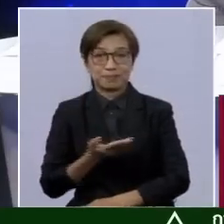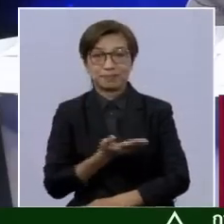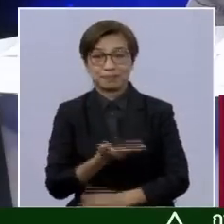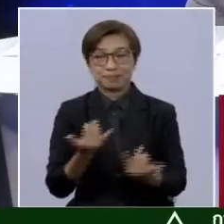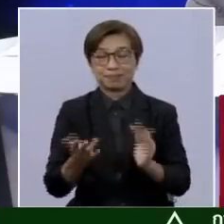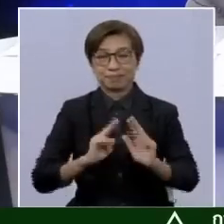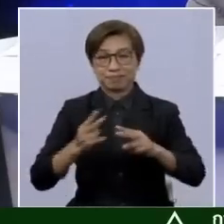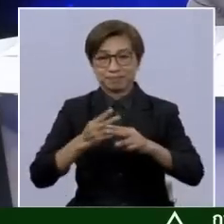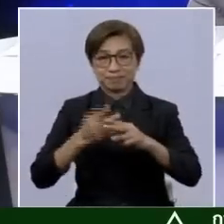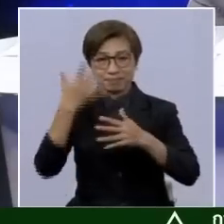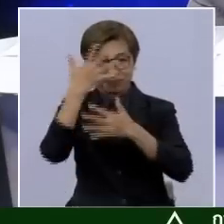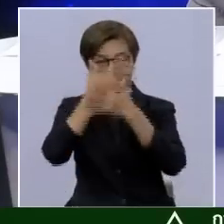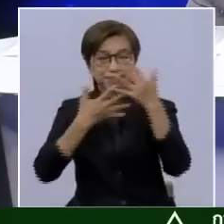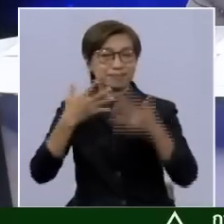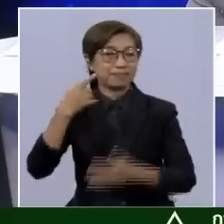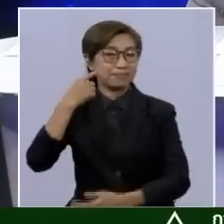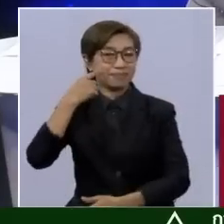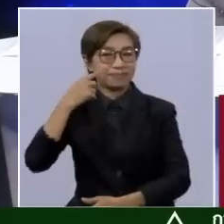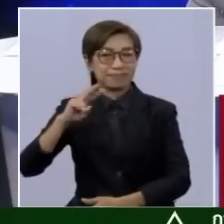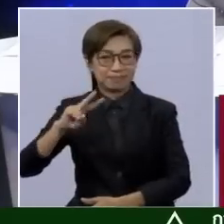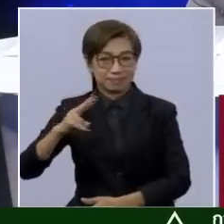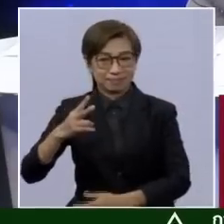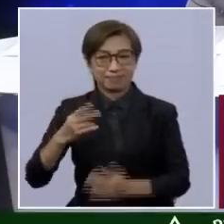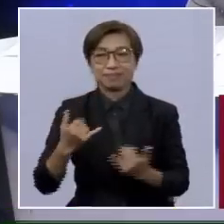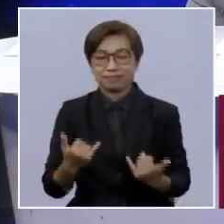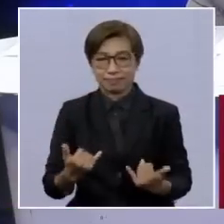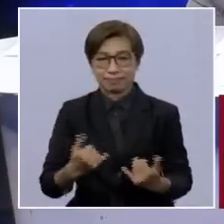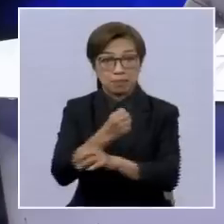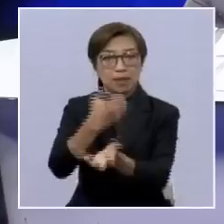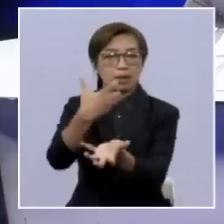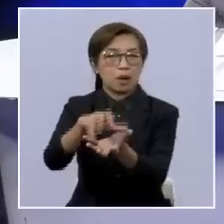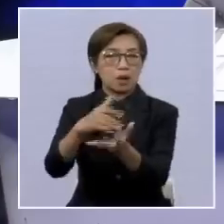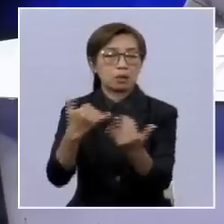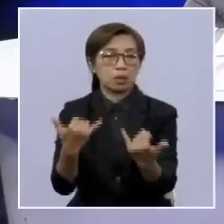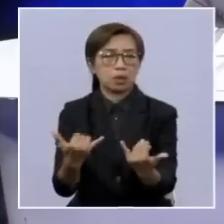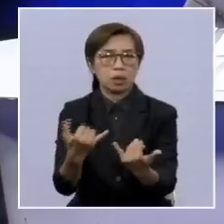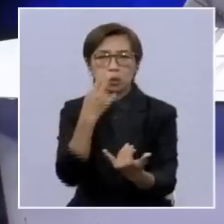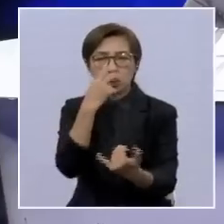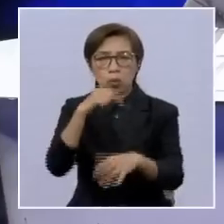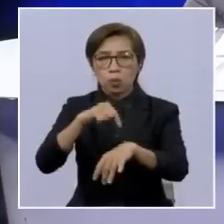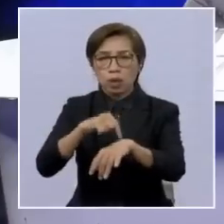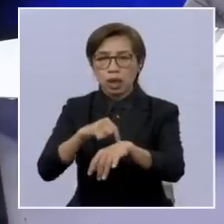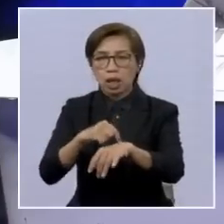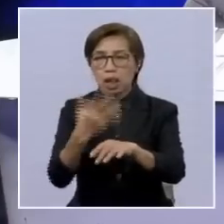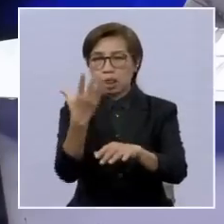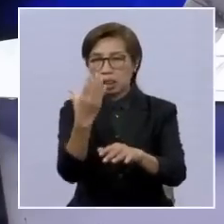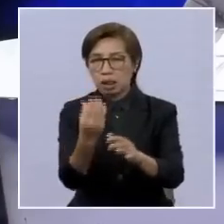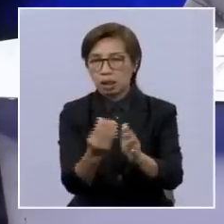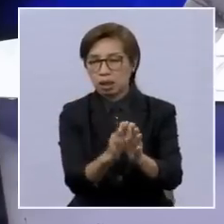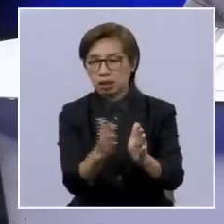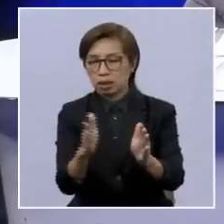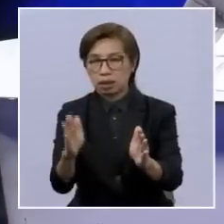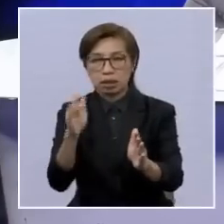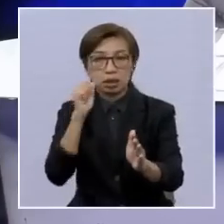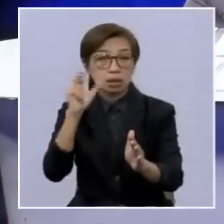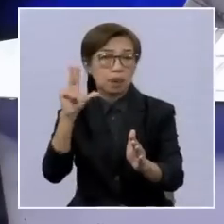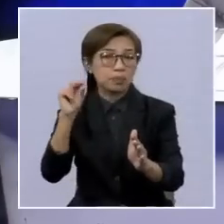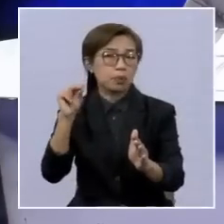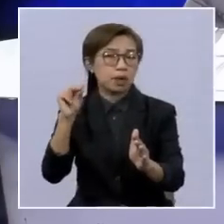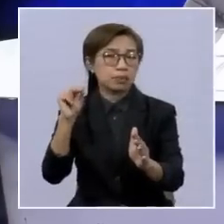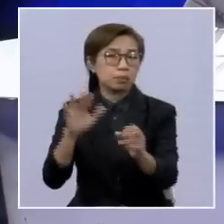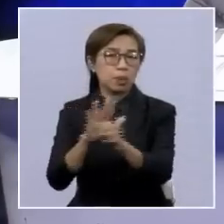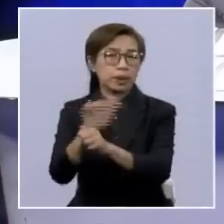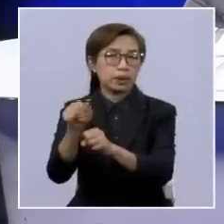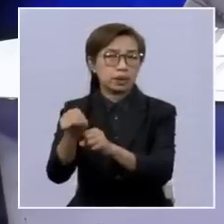อลสรารัตน์และอาจารย์ล่ามภาษามืออาจารย์จันทราสุขสัจธรรมค่ะต้องบอกว่าเหลือเวลา30วันพอดิบพอดีเลยนะคะกับว